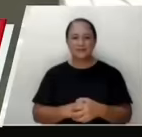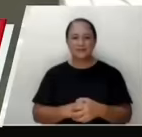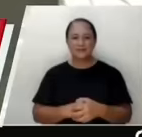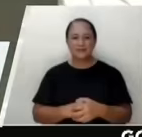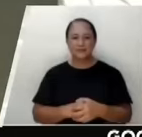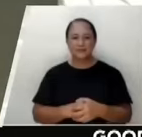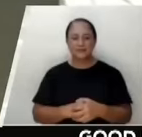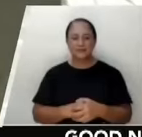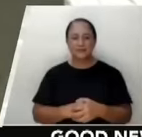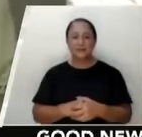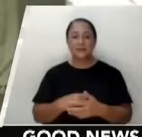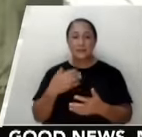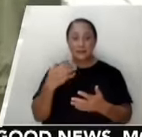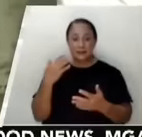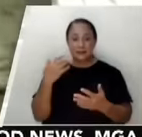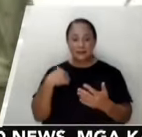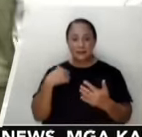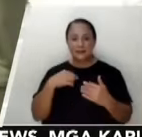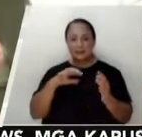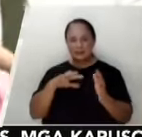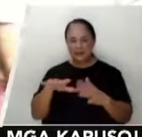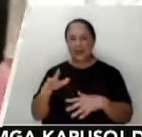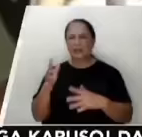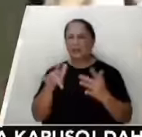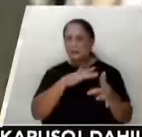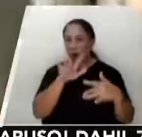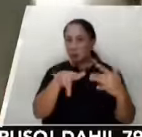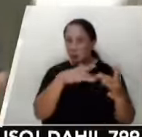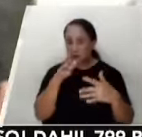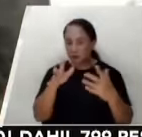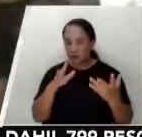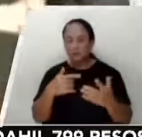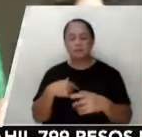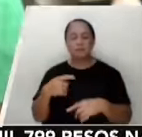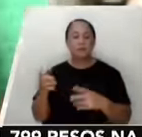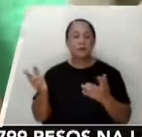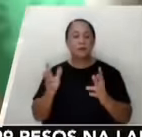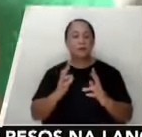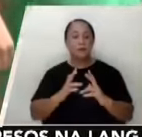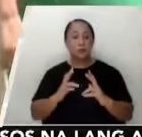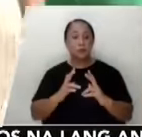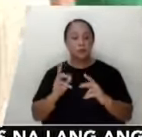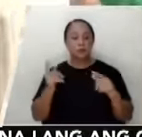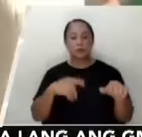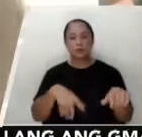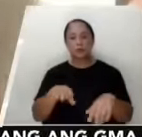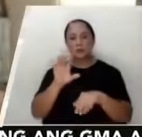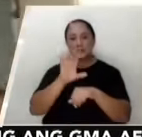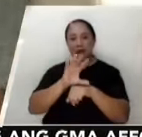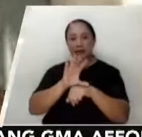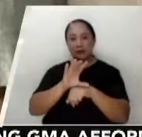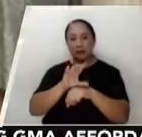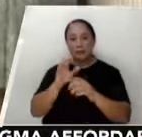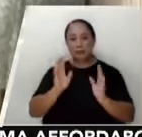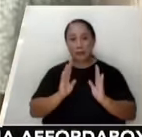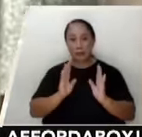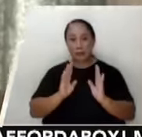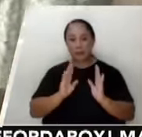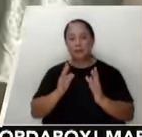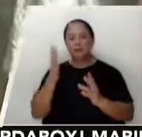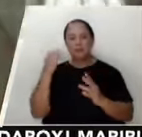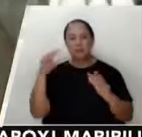Atong bukod nga sa mga pokpasyalan, dinayo rin ng mga bakasyonista ang Baguio Cathedral para sa misa ngayong Semana Santa.